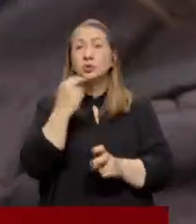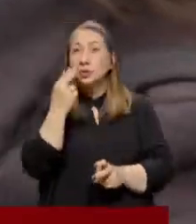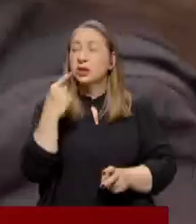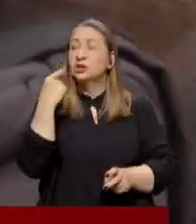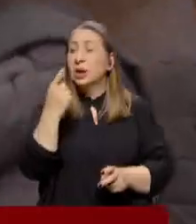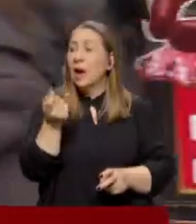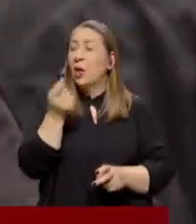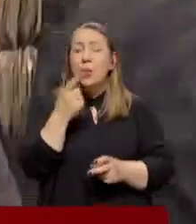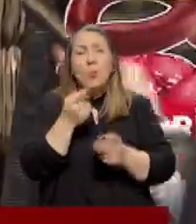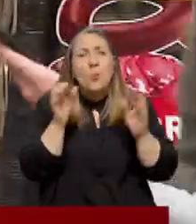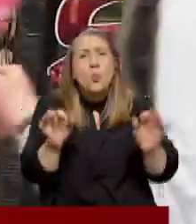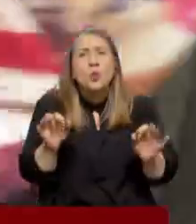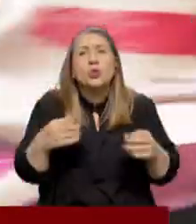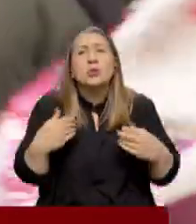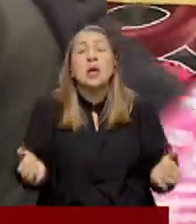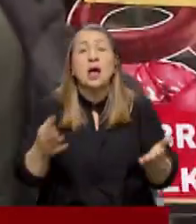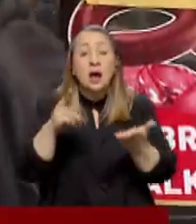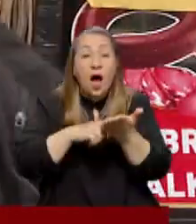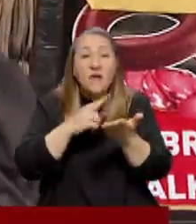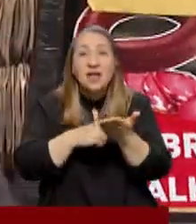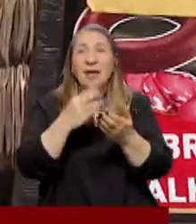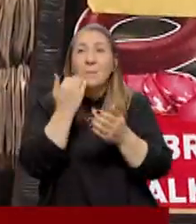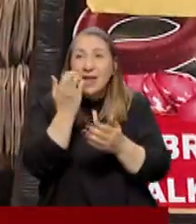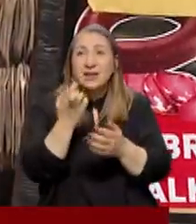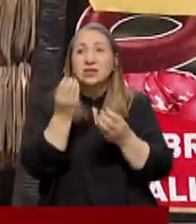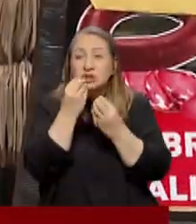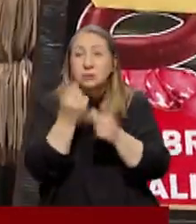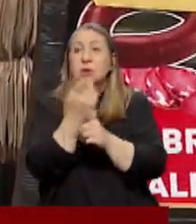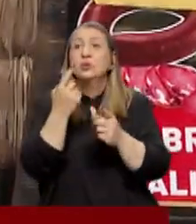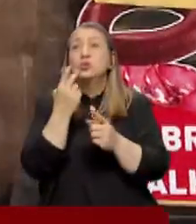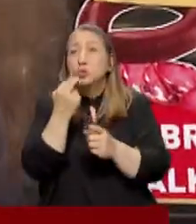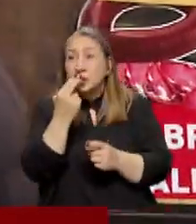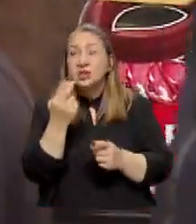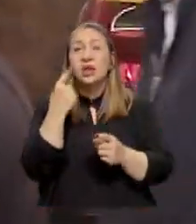şeker, lokum. Mümkün mü? Kahvaltılık yiyecek bir şey bulamıyoruz ki çikolata, şeker alalım.